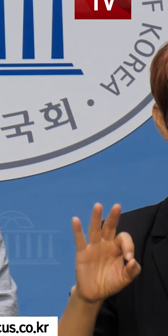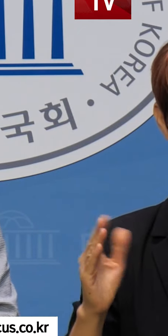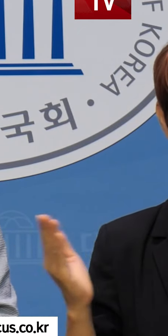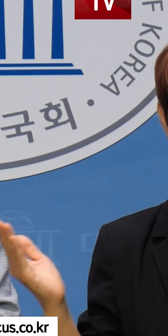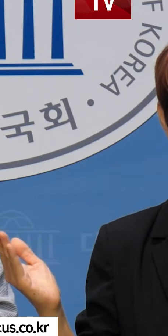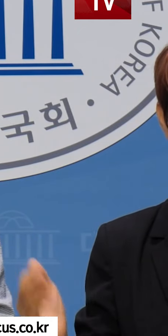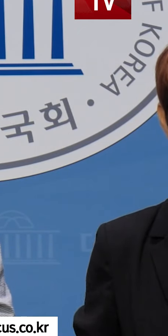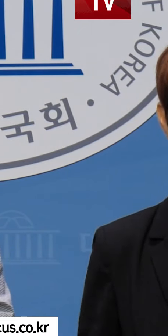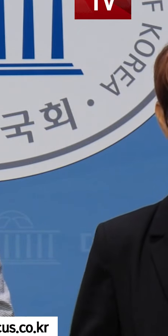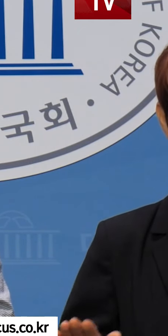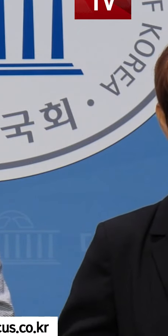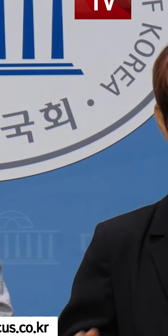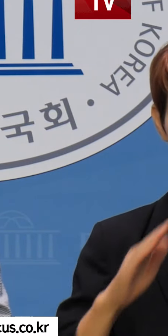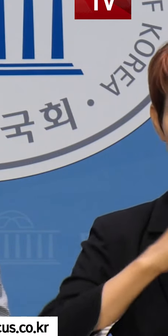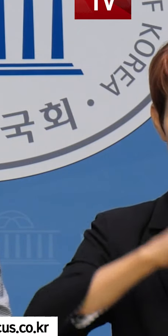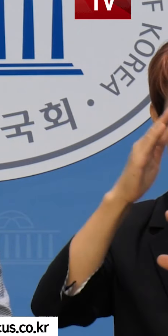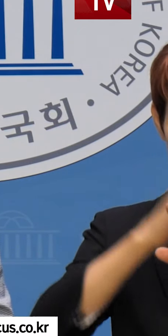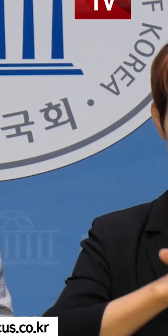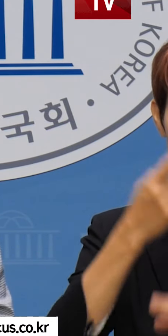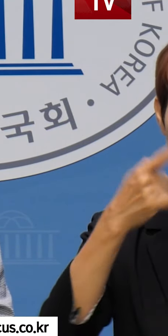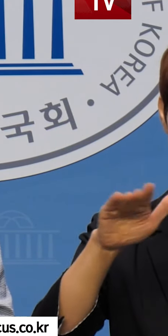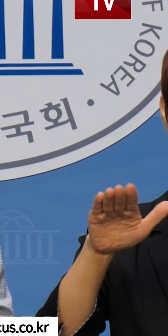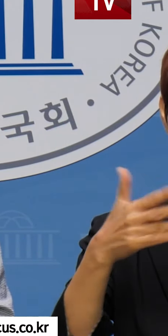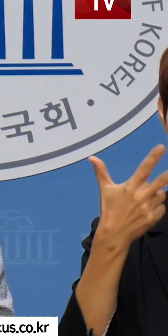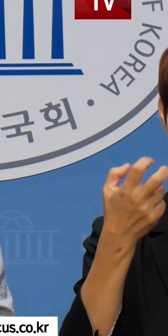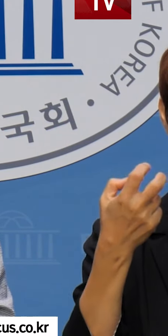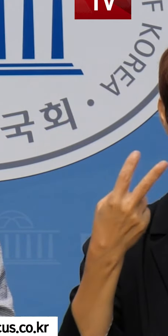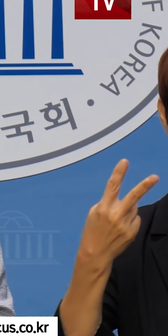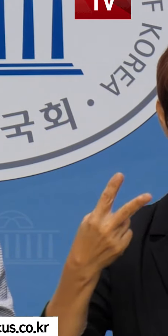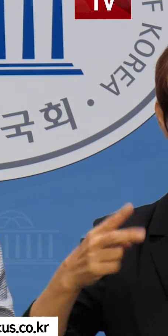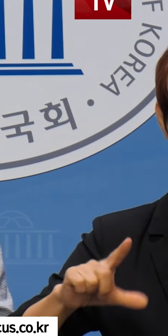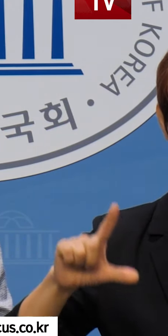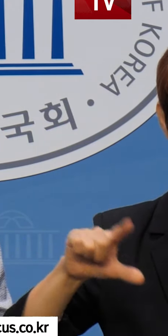오늘은 남북이 1972년 7월 4일